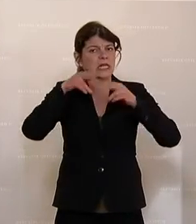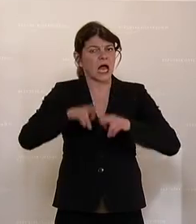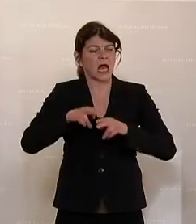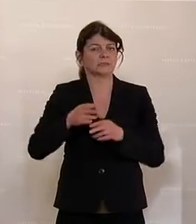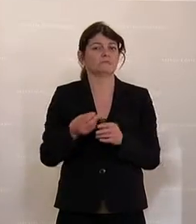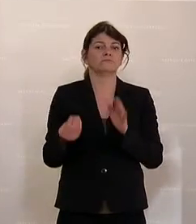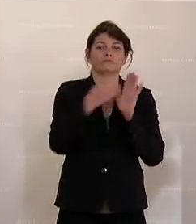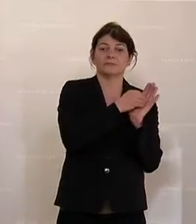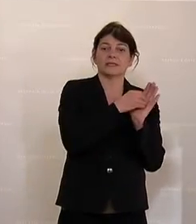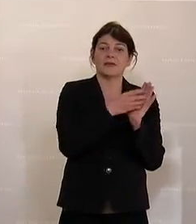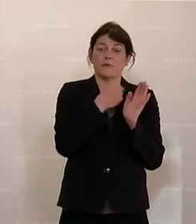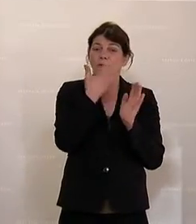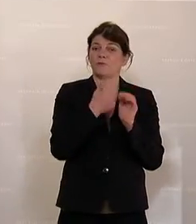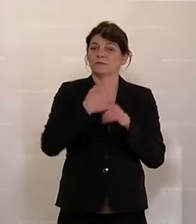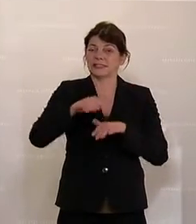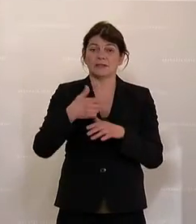Ministerratsvortrag 516 vom